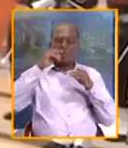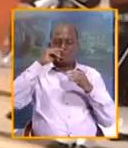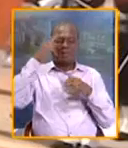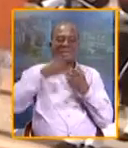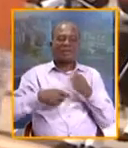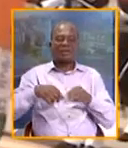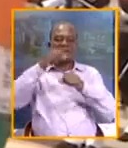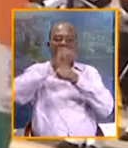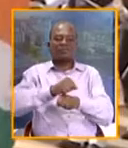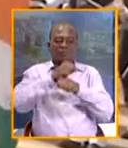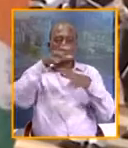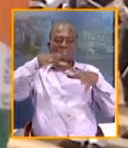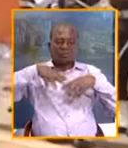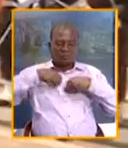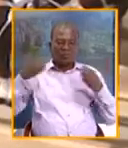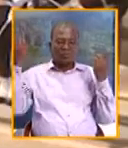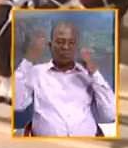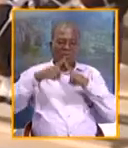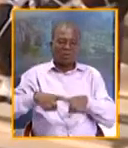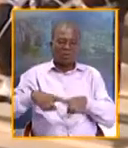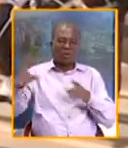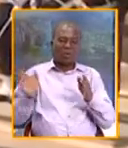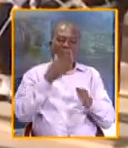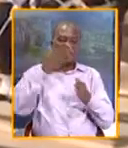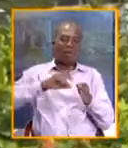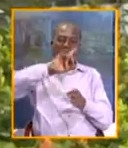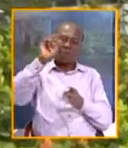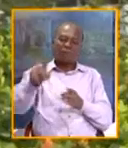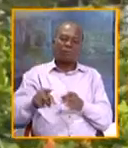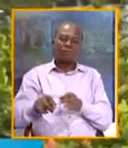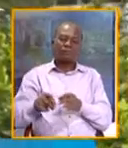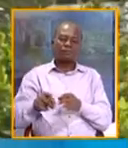attitude adopter pendant l'exécution de l'hymne national